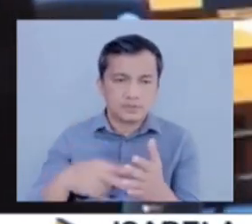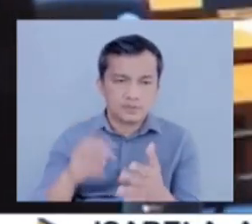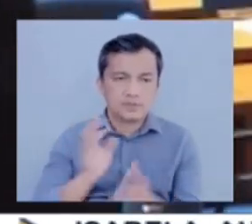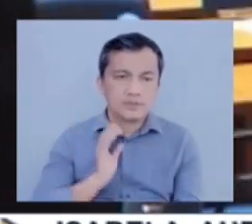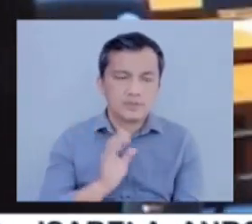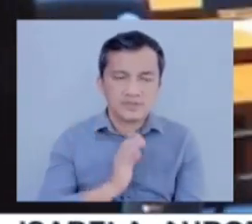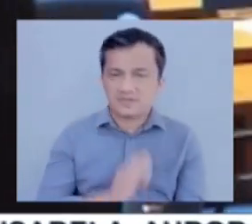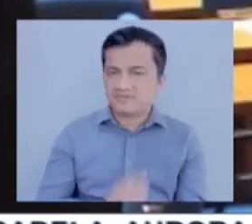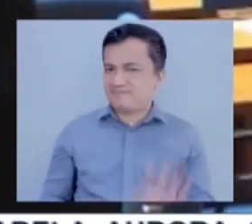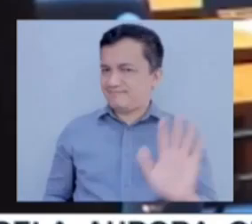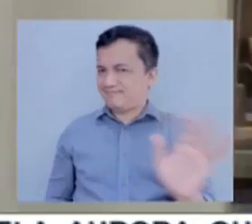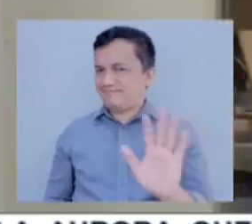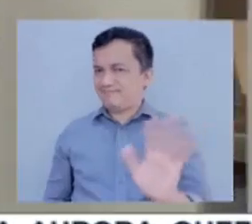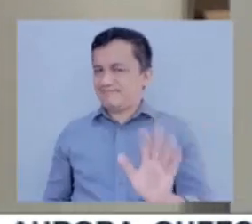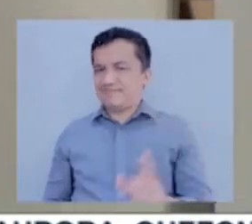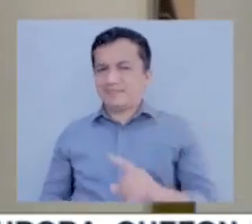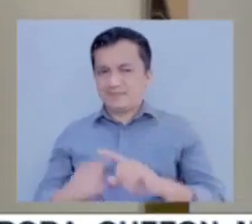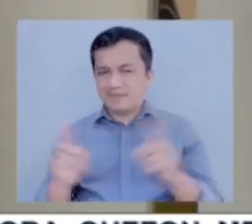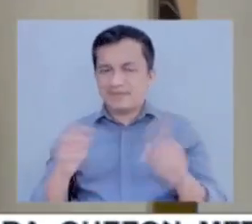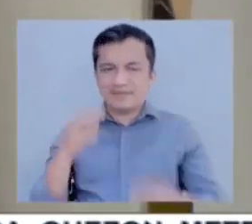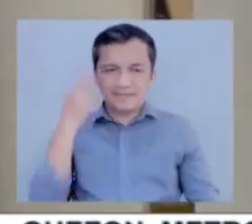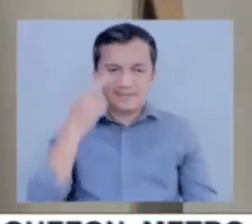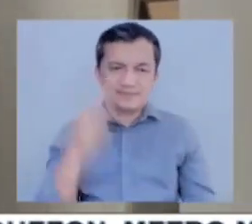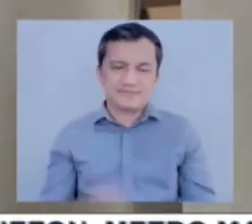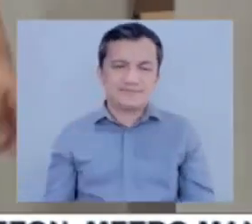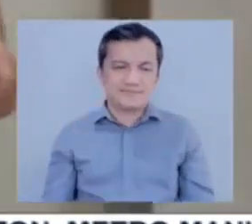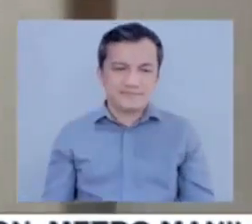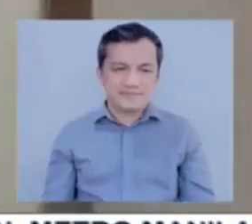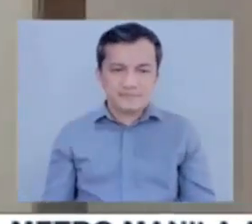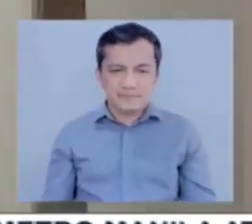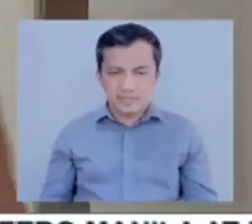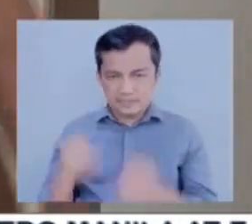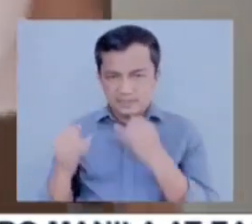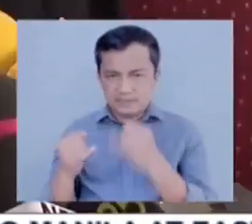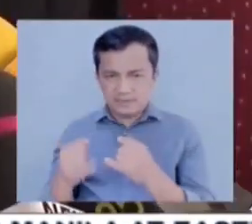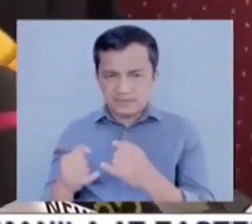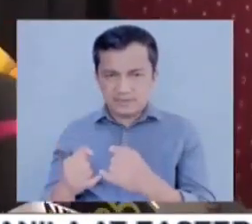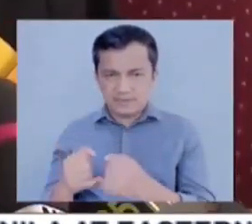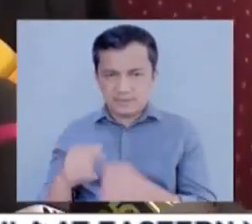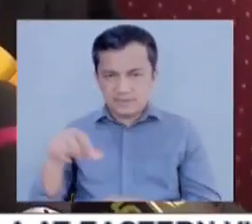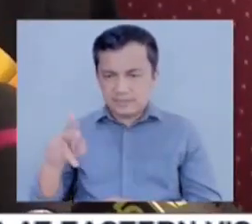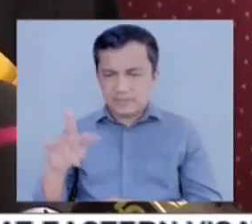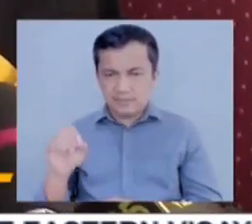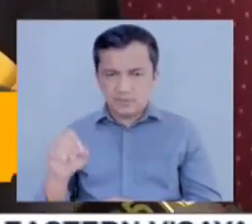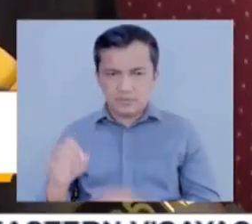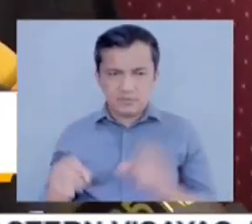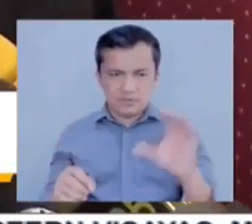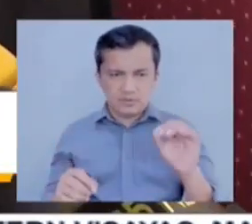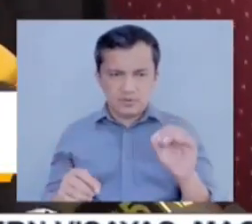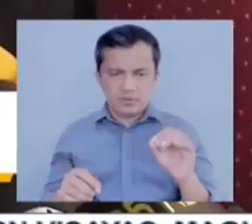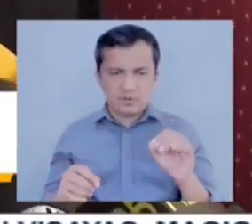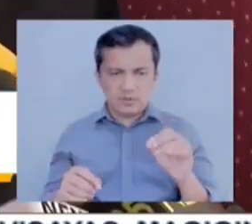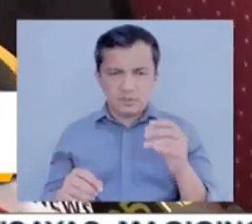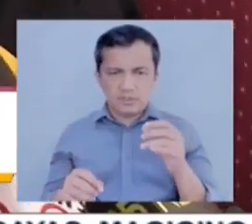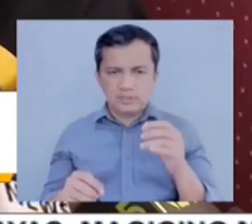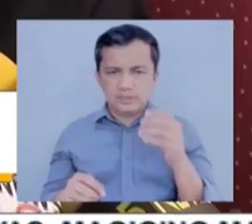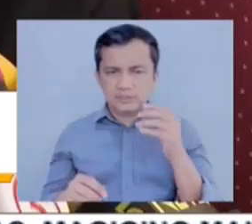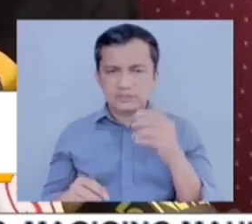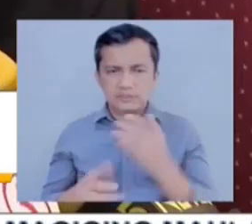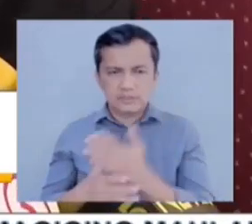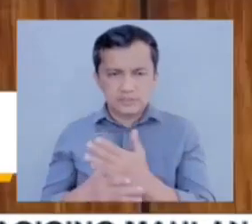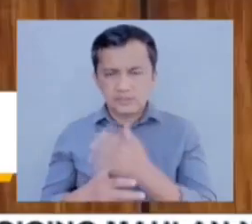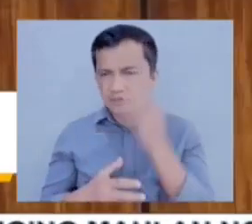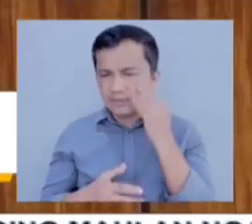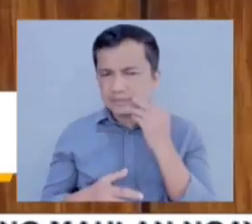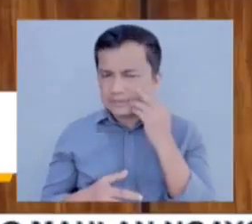may iba pala itong dahilan. Sa isang panayam, ibinahagi ni na Kimbo at Co na nakaranas sila ng hindi magandang interaksyon kay